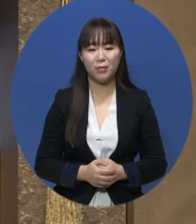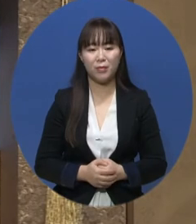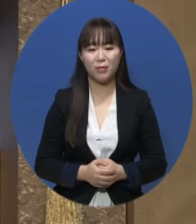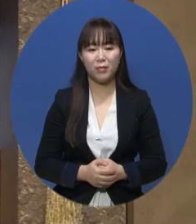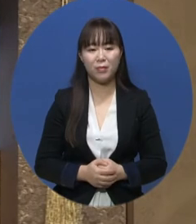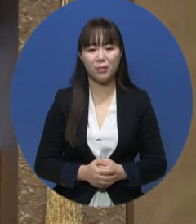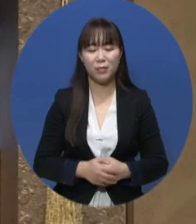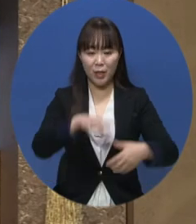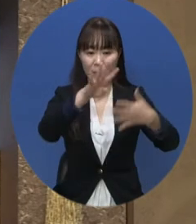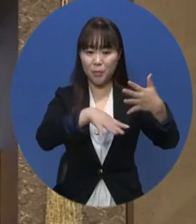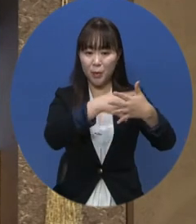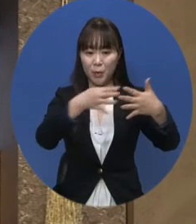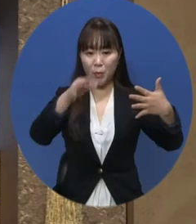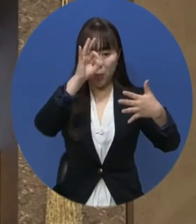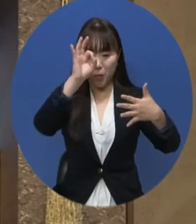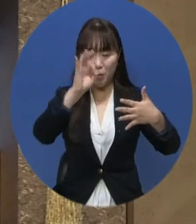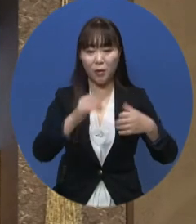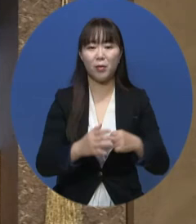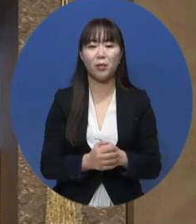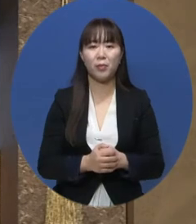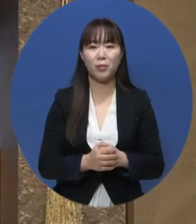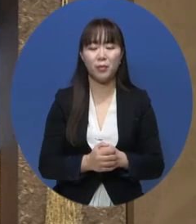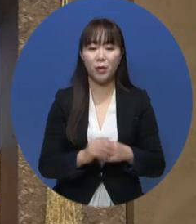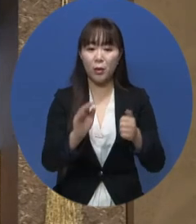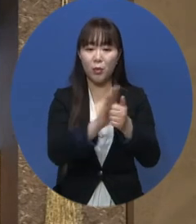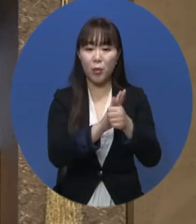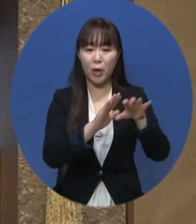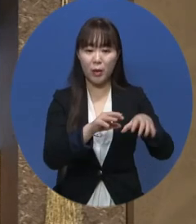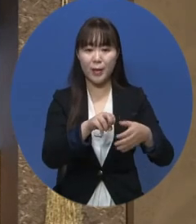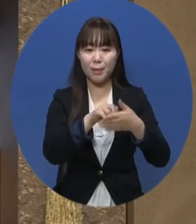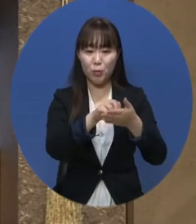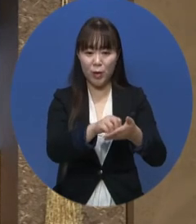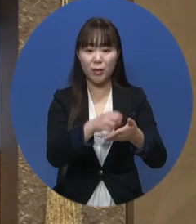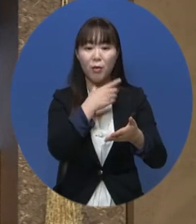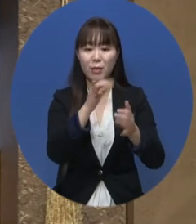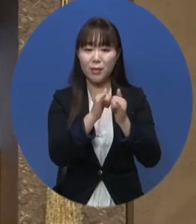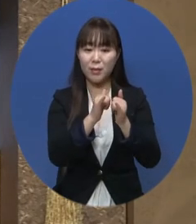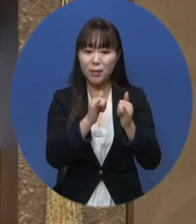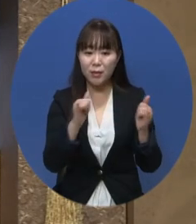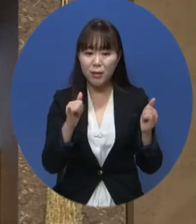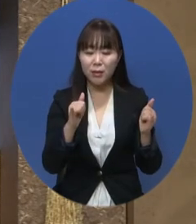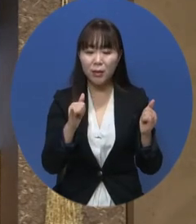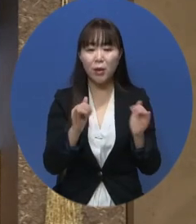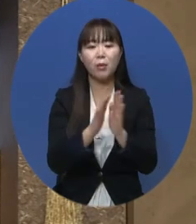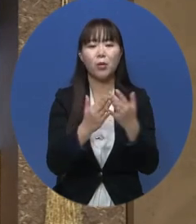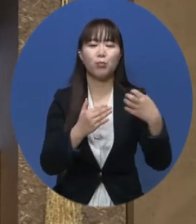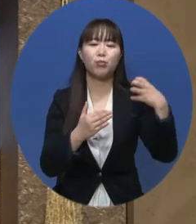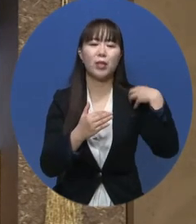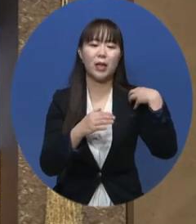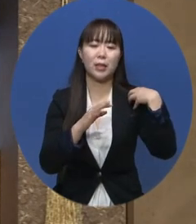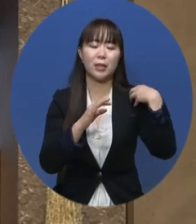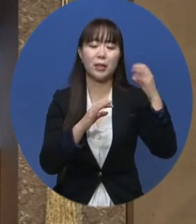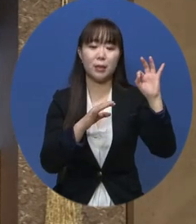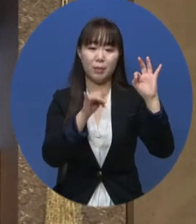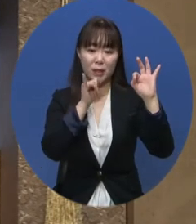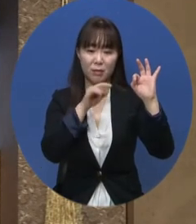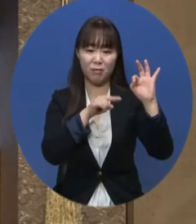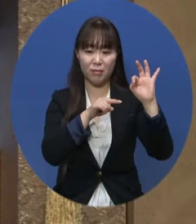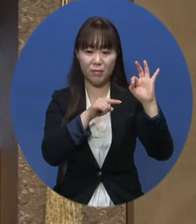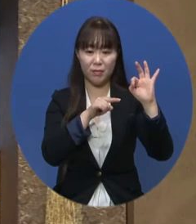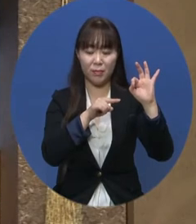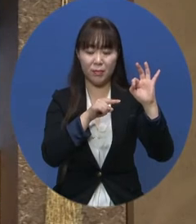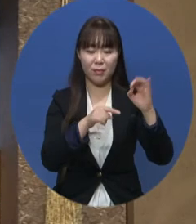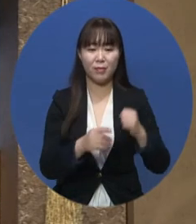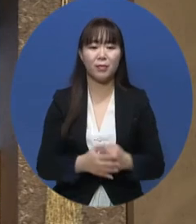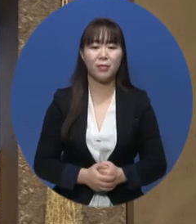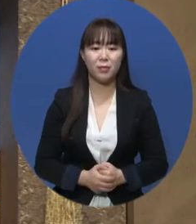요 표를 보시면 네. 이 요양원에 입소하시는 어르신들은 본인 부담금이라는 것을 내게 돼